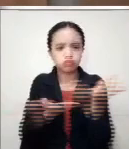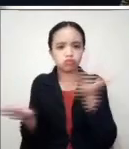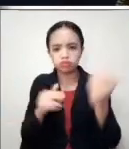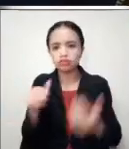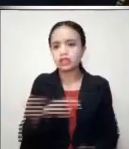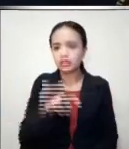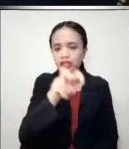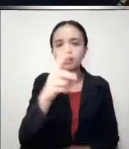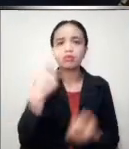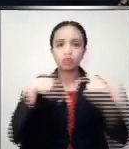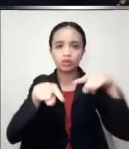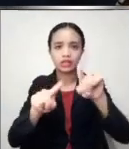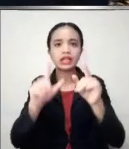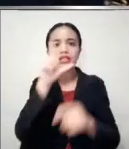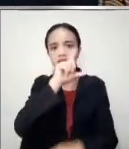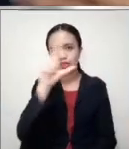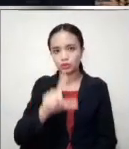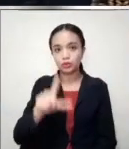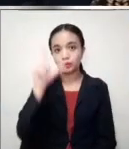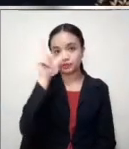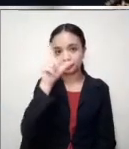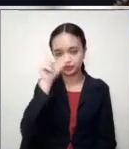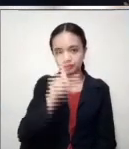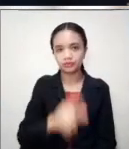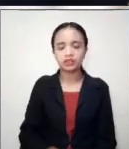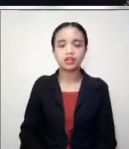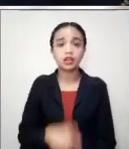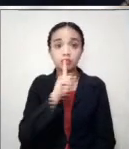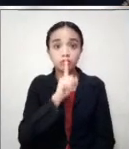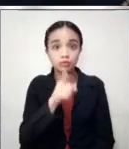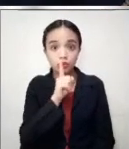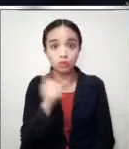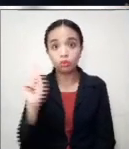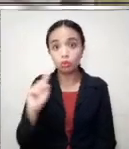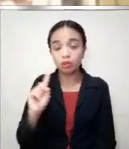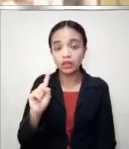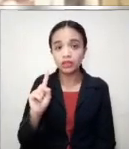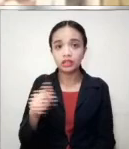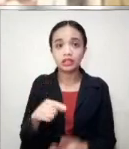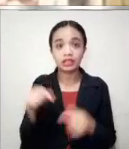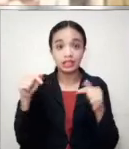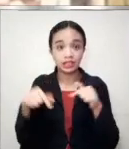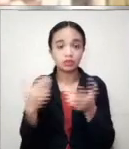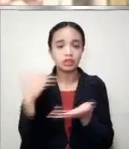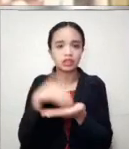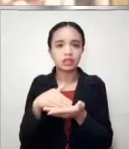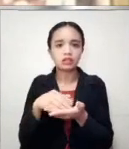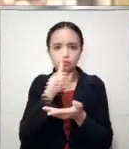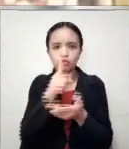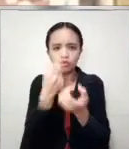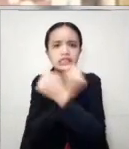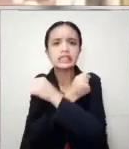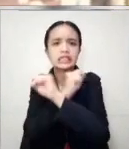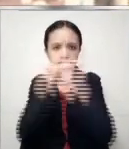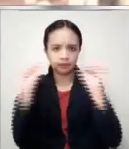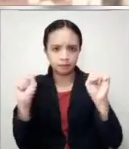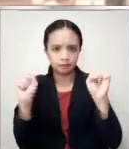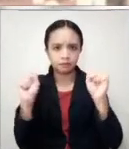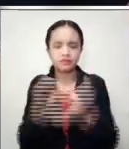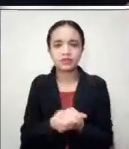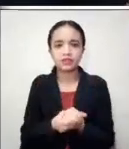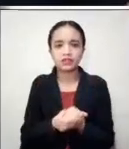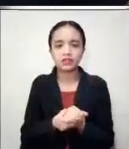Luzon. Ito po natin masigurado, nang darating po sa atin dito ay totoo pong ligtas. Pati na po ang DOCR ay